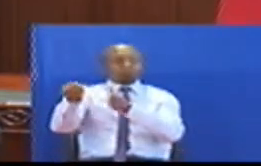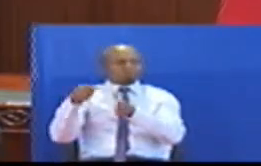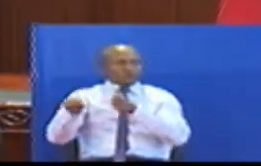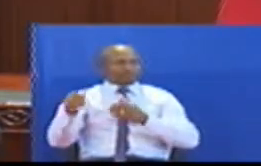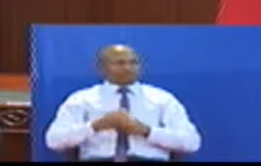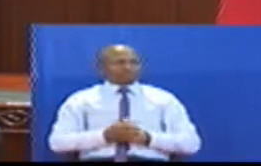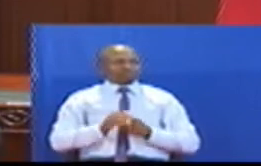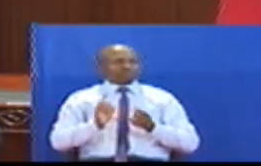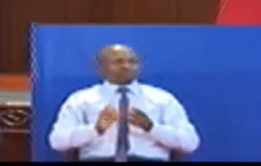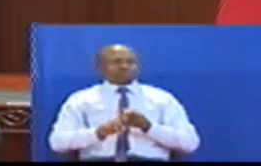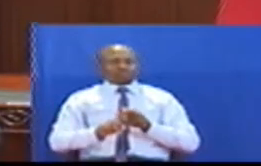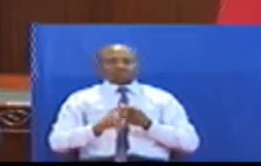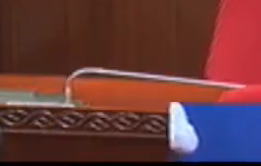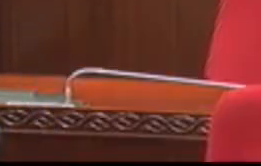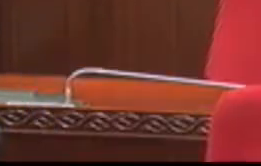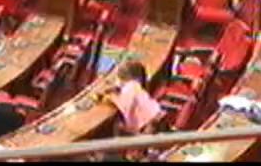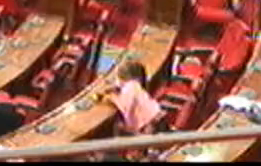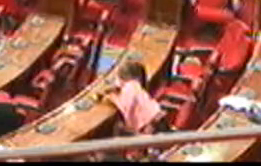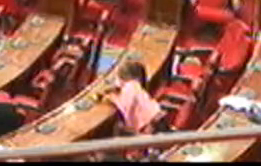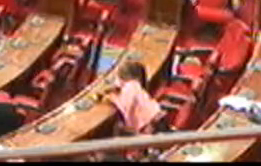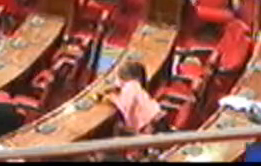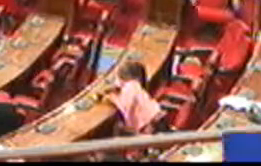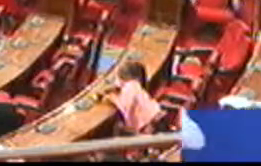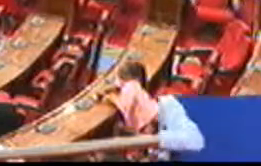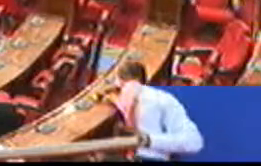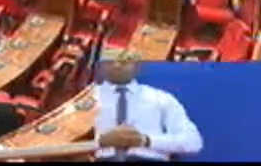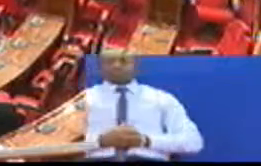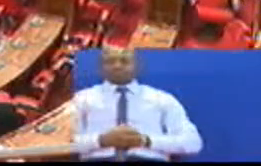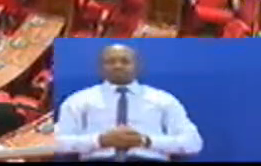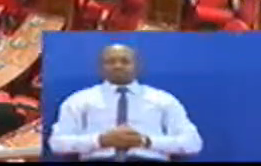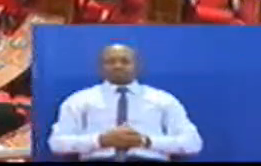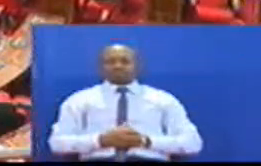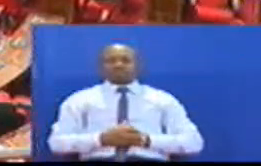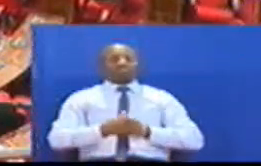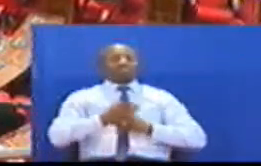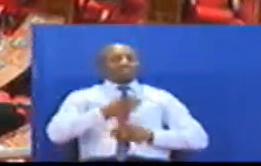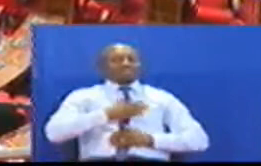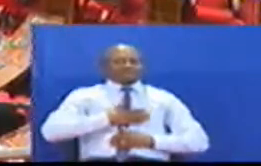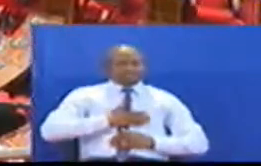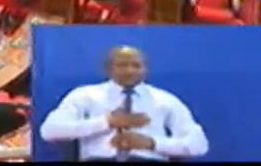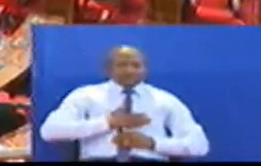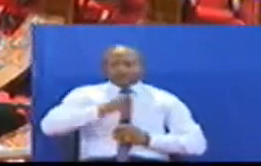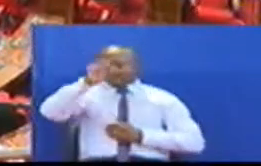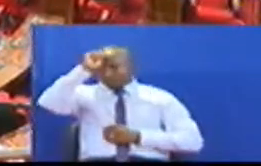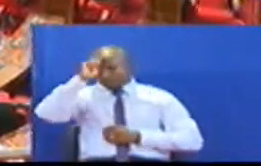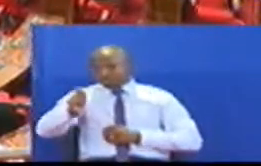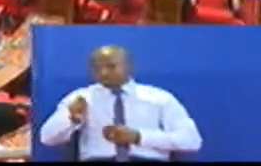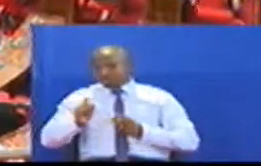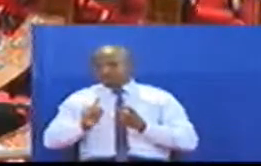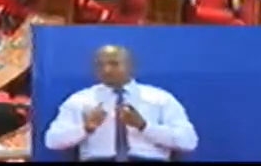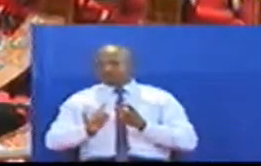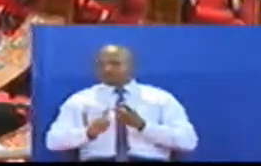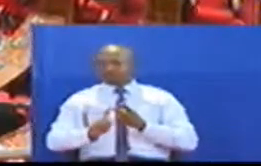hayo. Kwa niaba ya watu wa Sikonge nashukuru sana, asante sana. Asante sana. Asante sana Mheshimiwa Joseph.